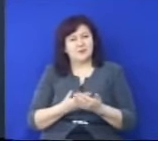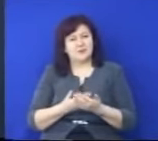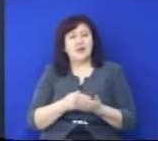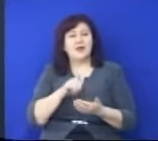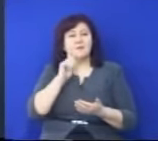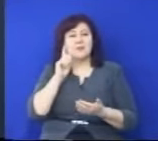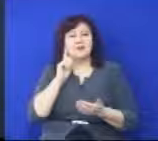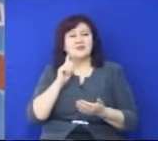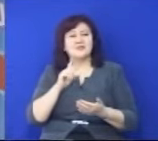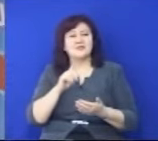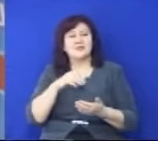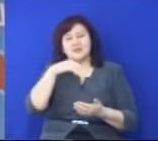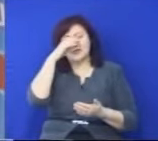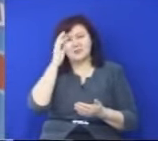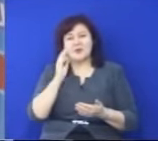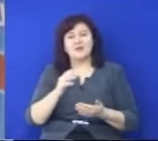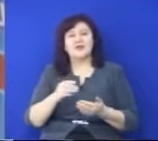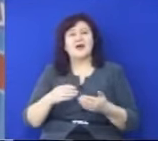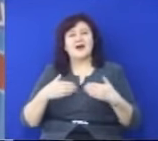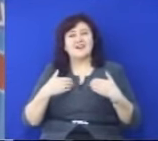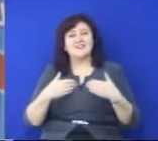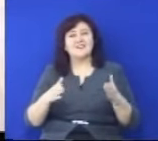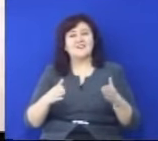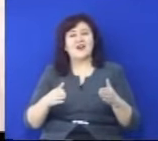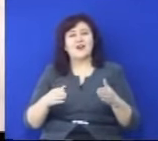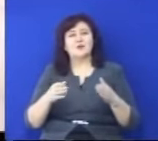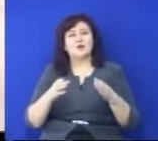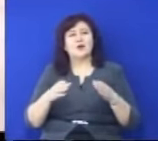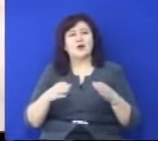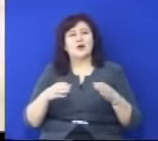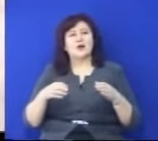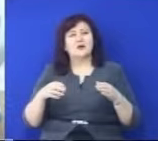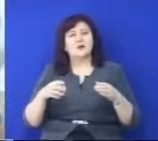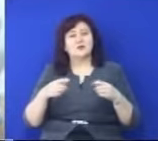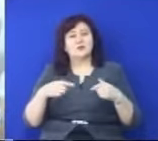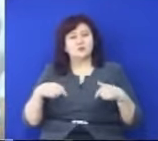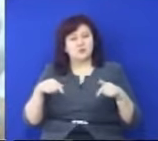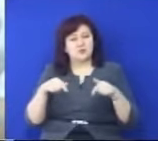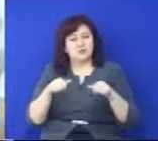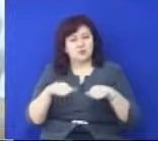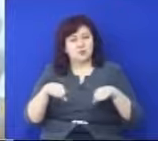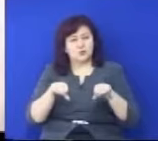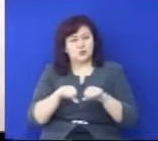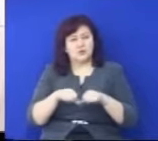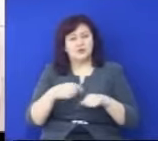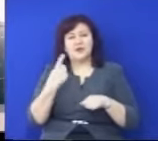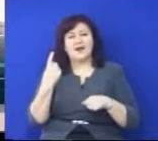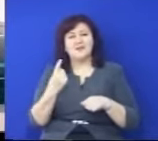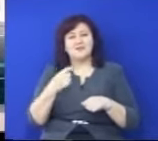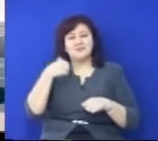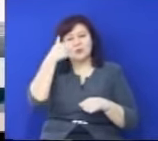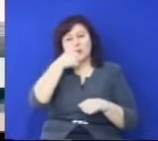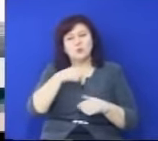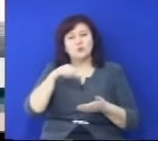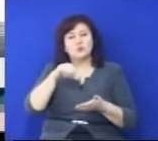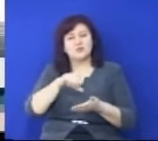спорт мектептерінде бөлімдер ашылып жатыр. Мен каратэ Киокушинкайға бір жыл қатысқаным болды. Киокушинкай каратэ бізге